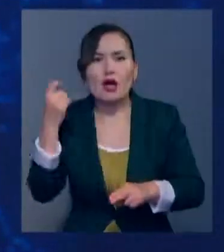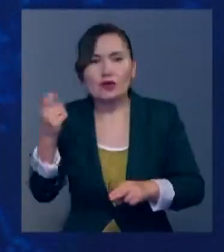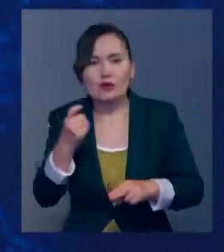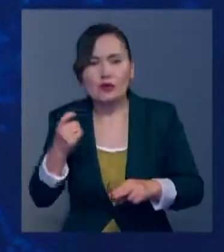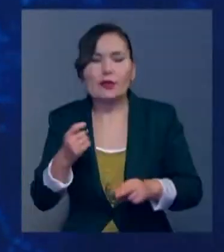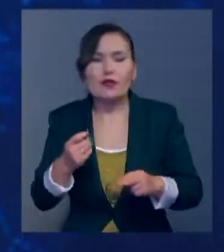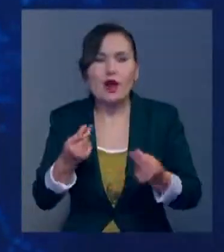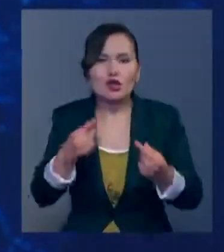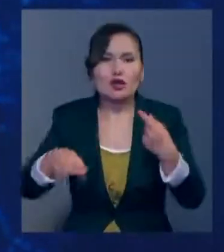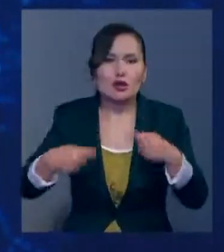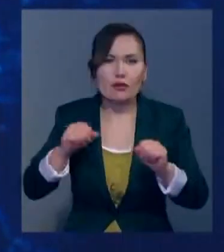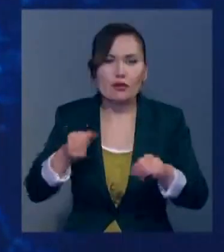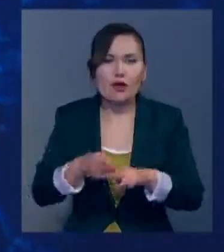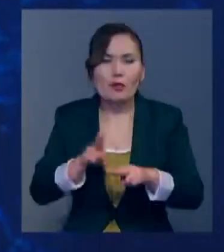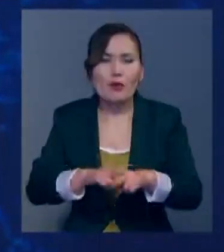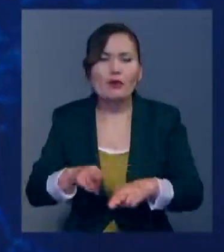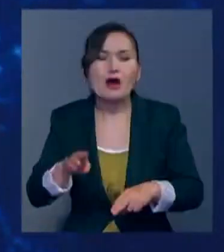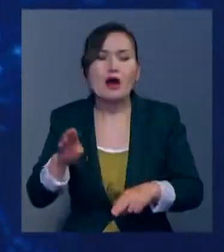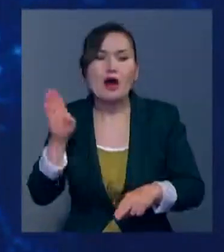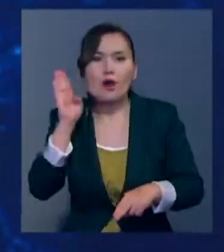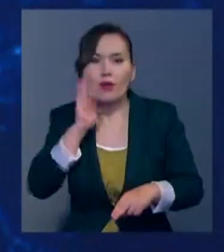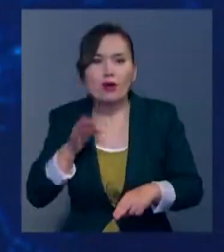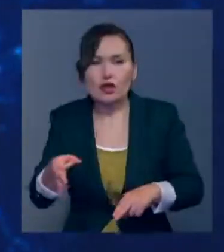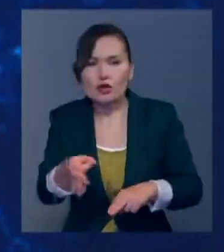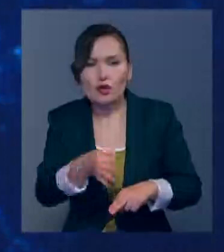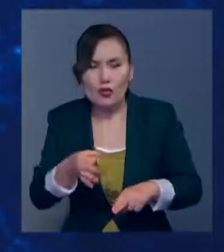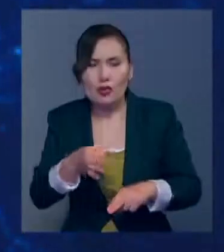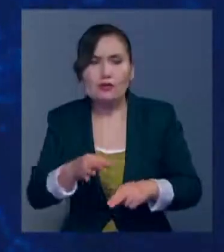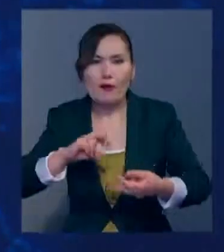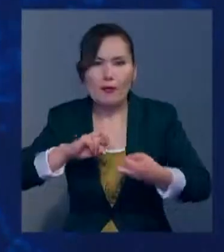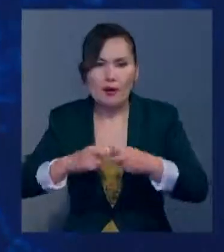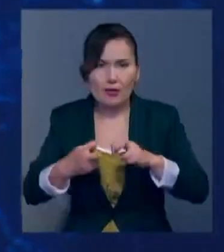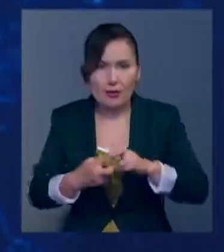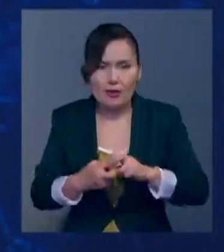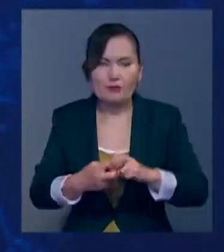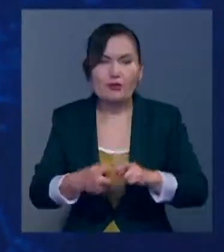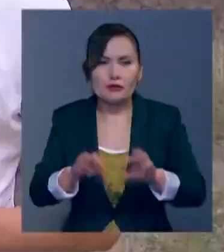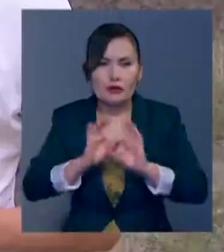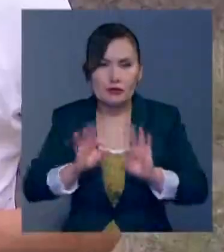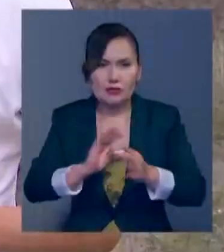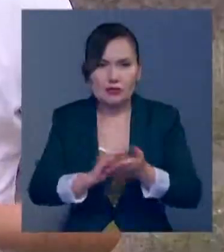шығынға батуы мүмкін. Бартоғай су қоймасына барып қайтқан әріптесім Жандос Айтбайұлын тыңдайық.